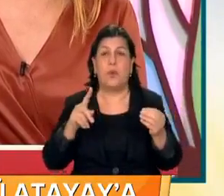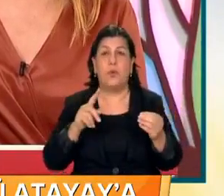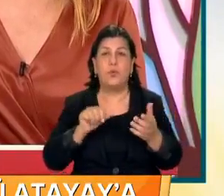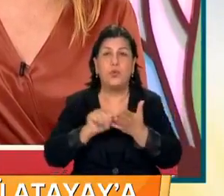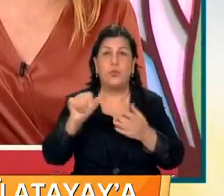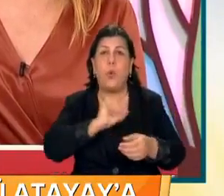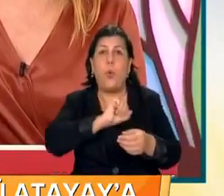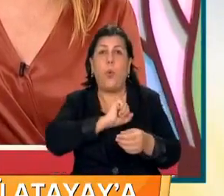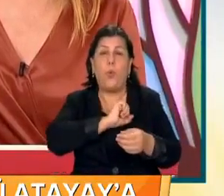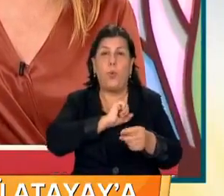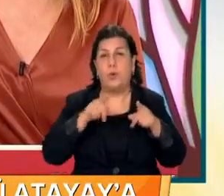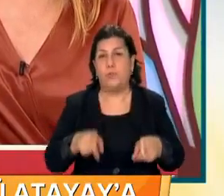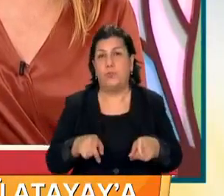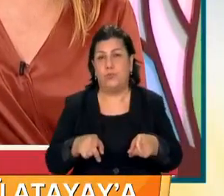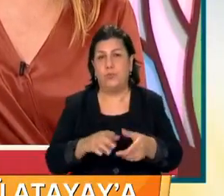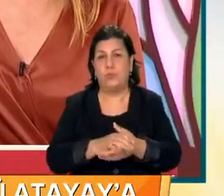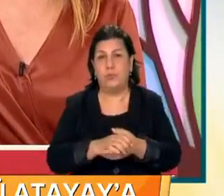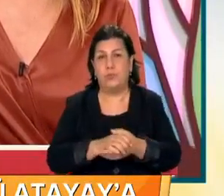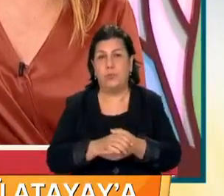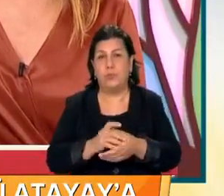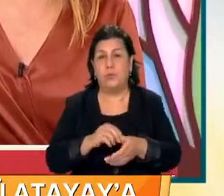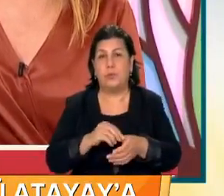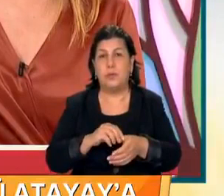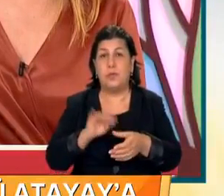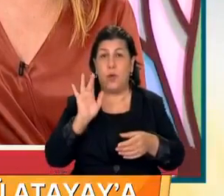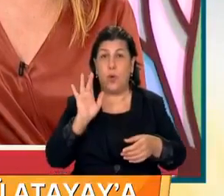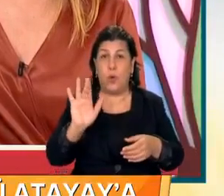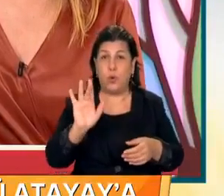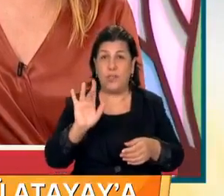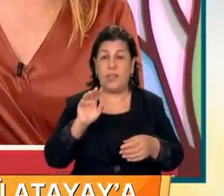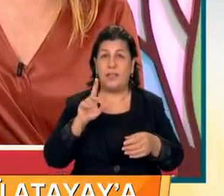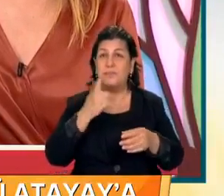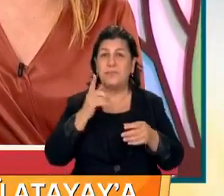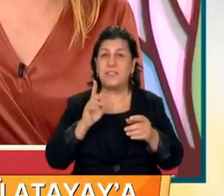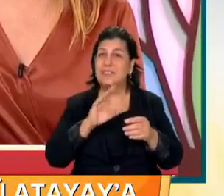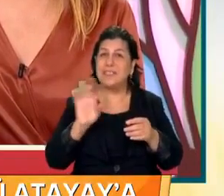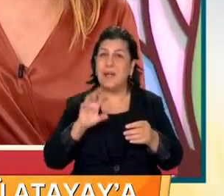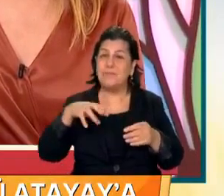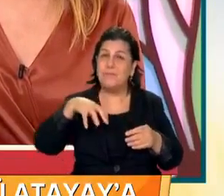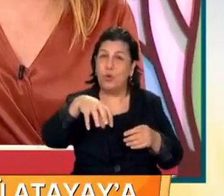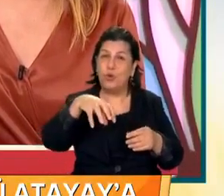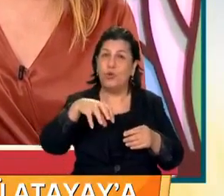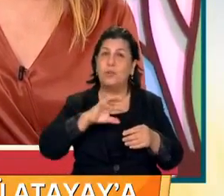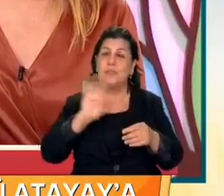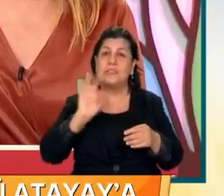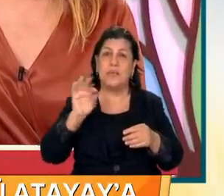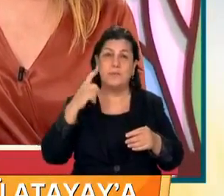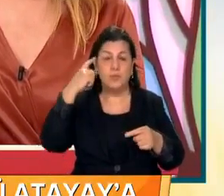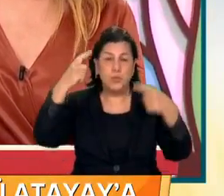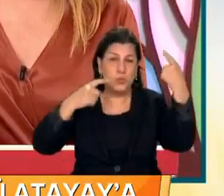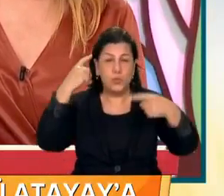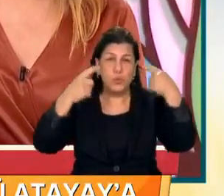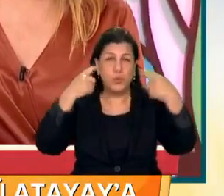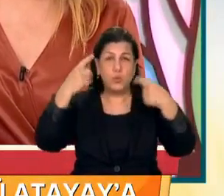korku vardır be zaten bu limbik sistem dediğimiz orta kısım bu tecrübeleri bu travmaları orada yaşantı ladı